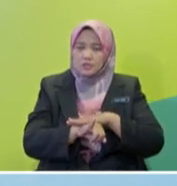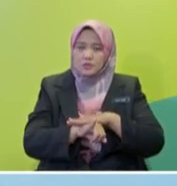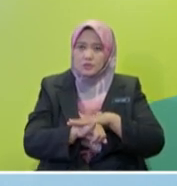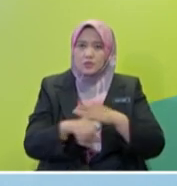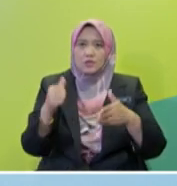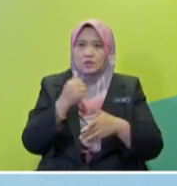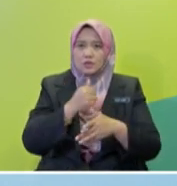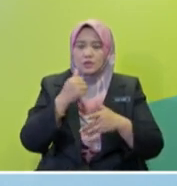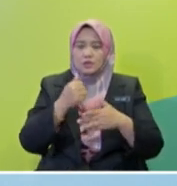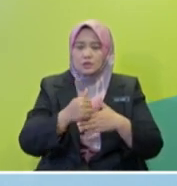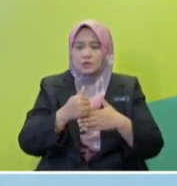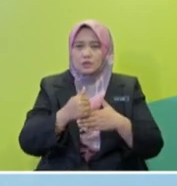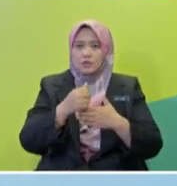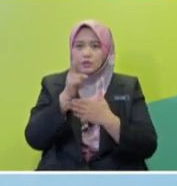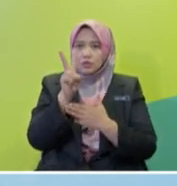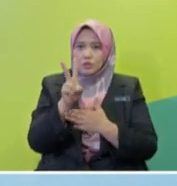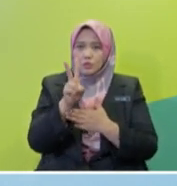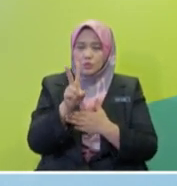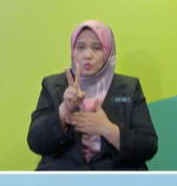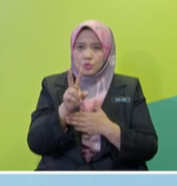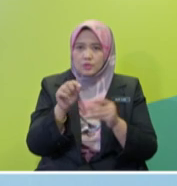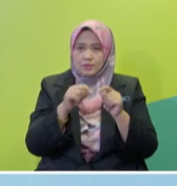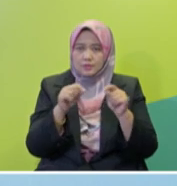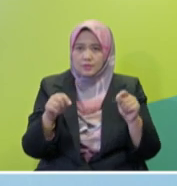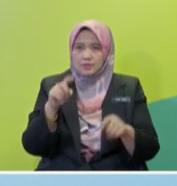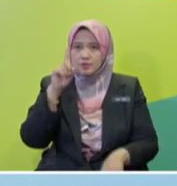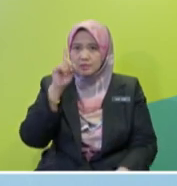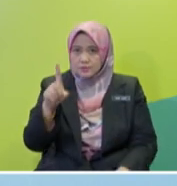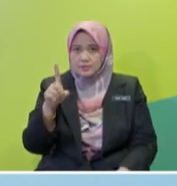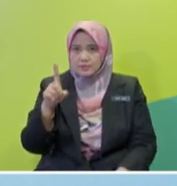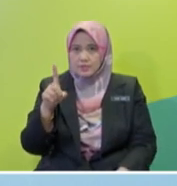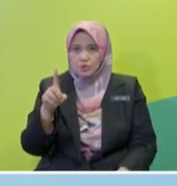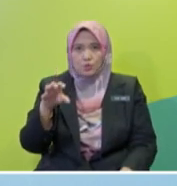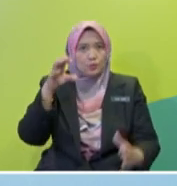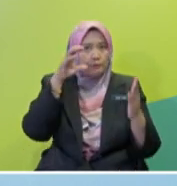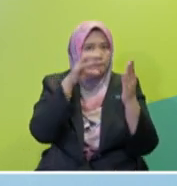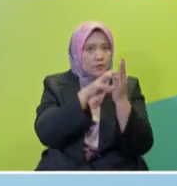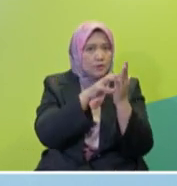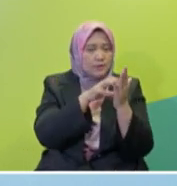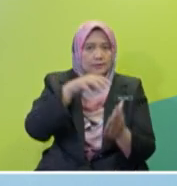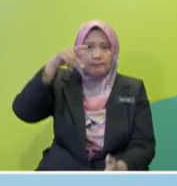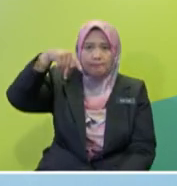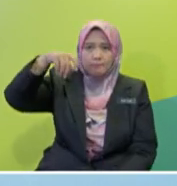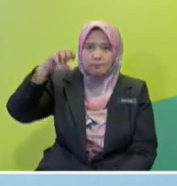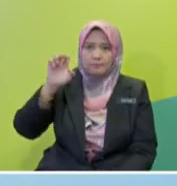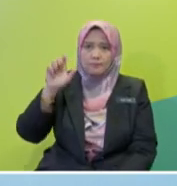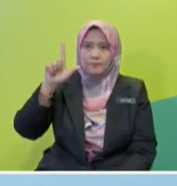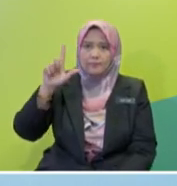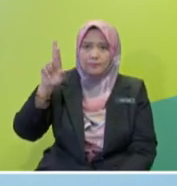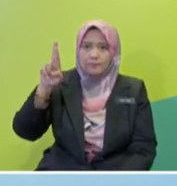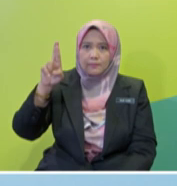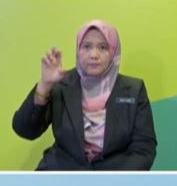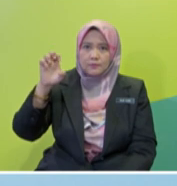dua pakai sebagai satu pelanggan jadi kalau kita ada beberapa ayat nah jadikan